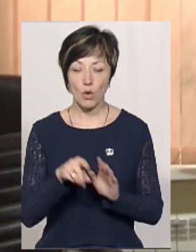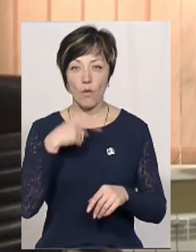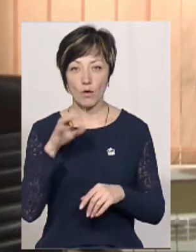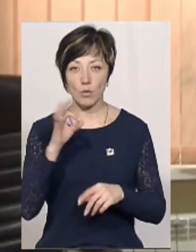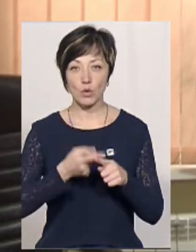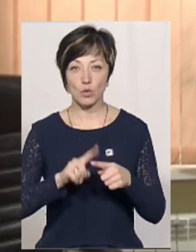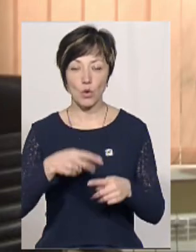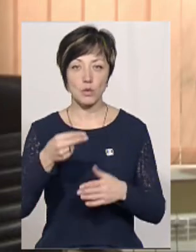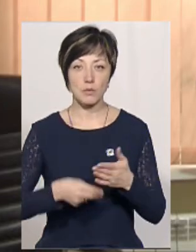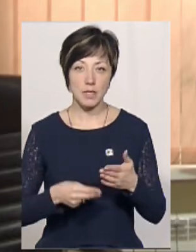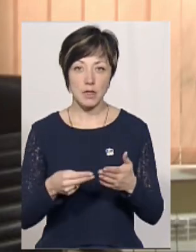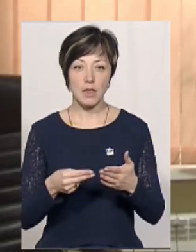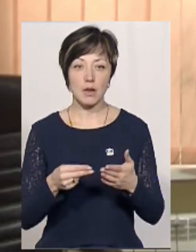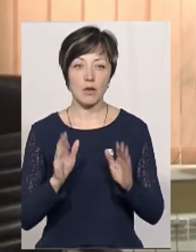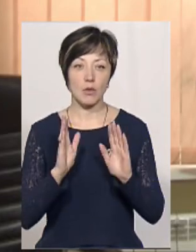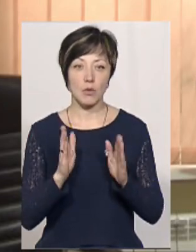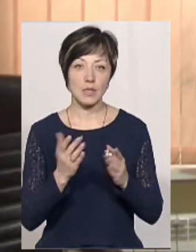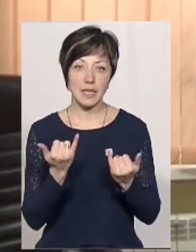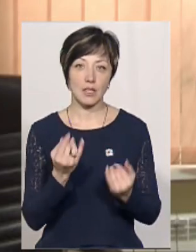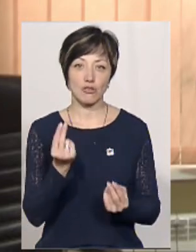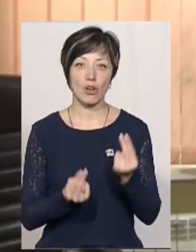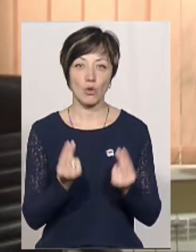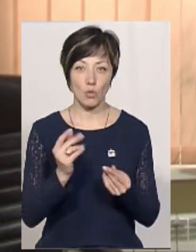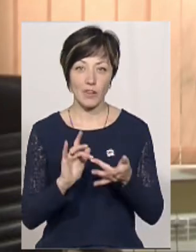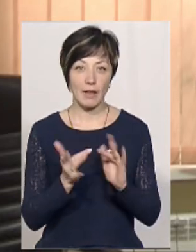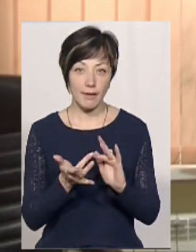цю розписку, про яку йдуть жарти,